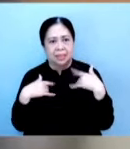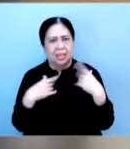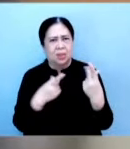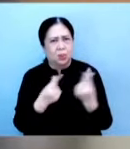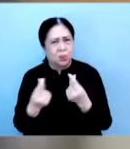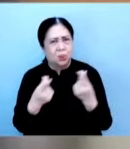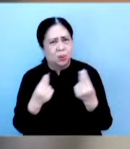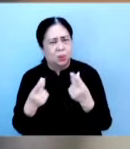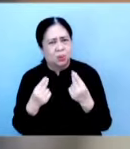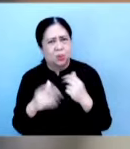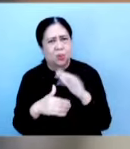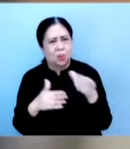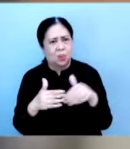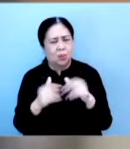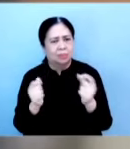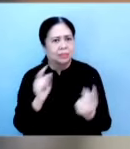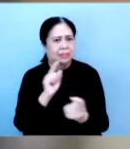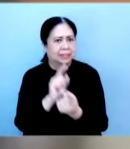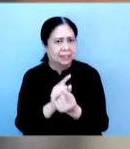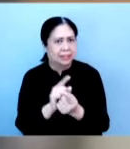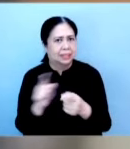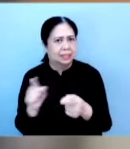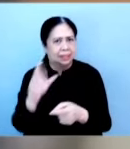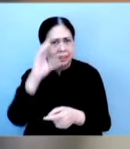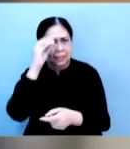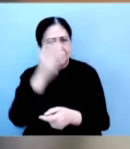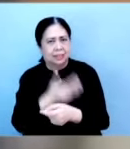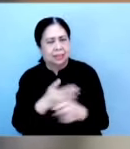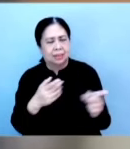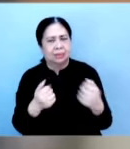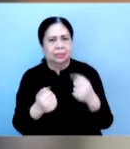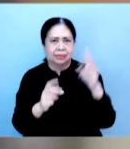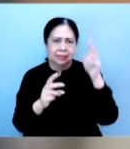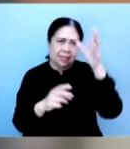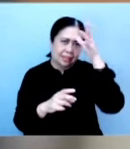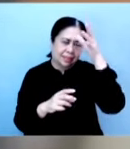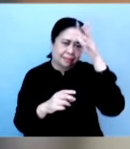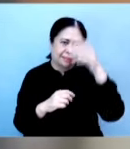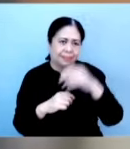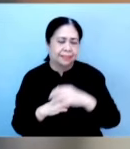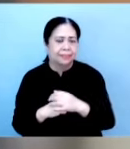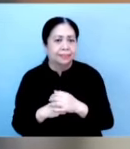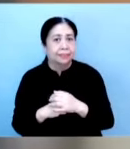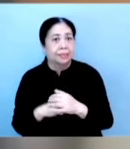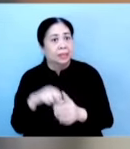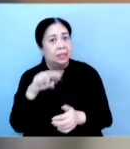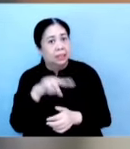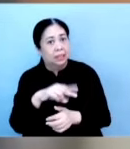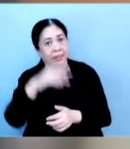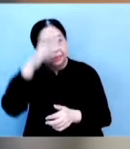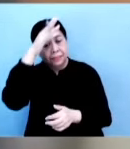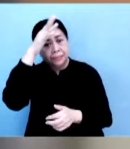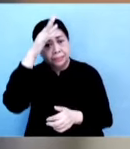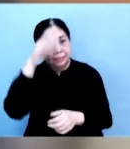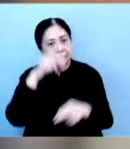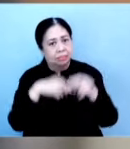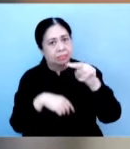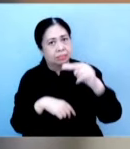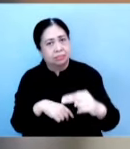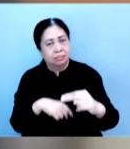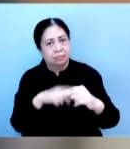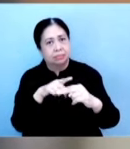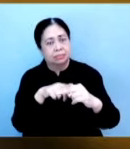ni Mommy ara na muling makita ni evo ang kanyang pinakamamahal na daddy nakita niya yung papa Mik niya nakahiga